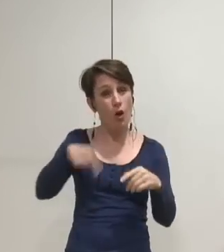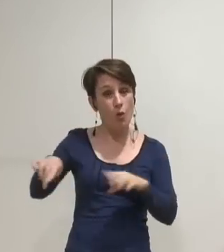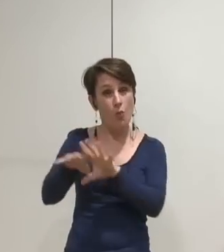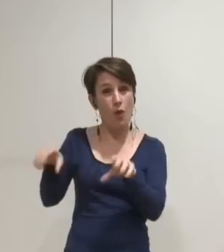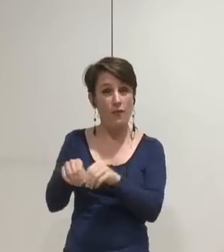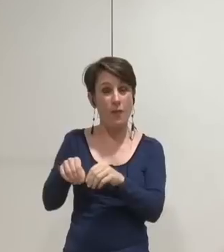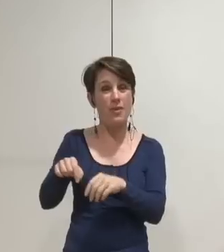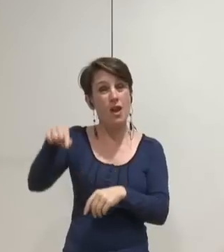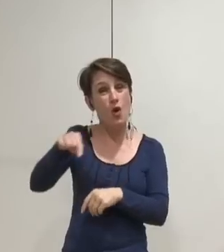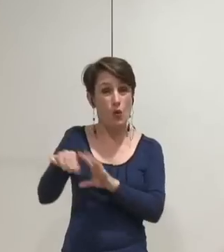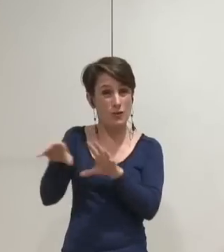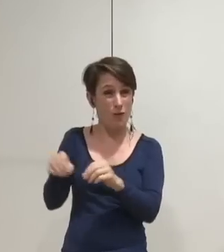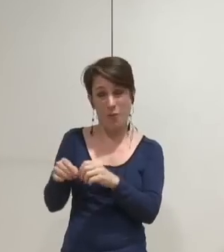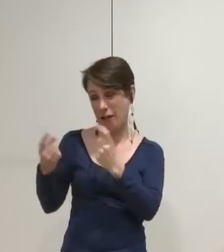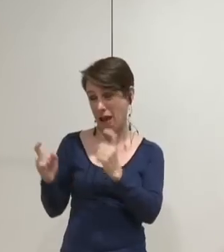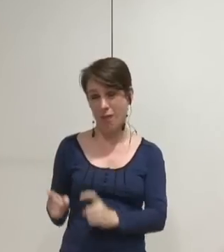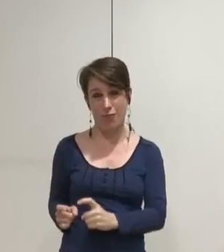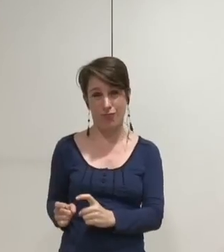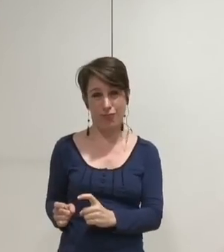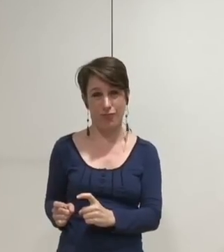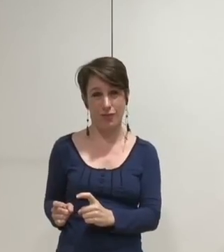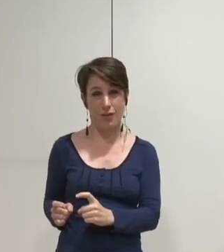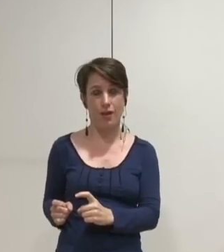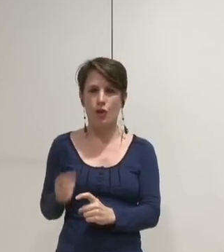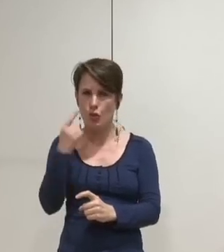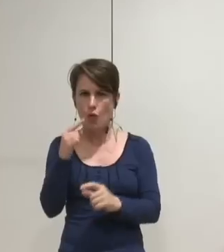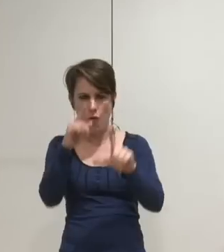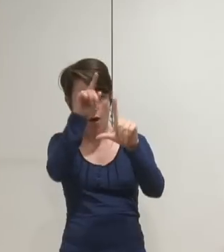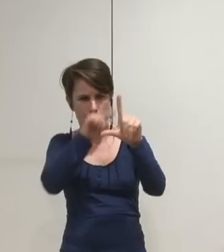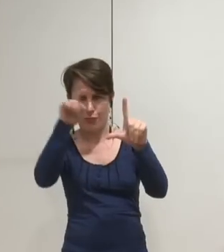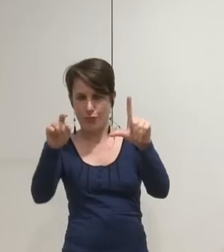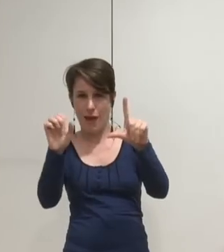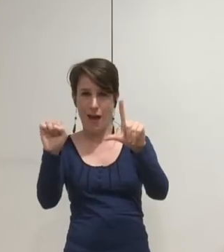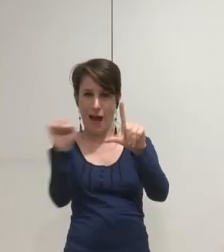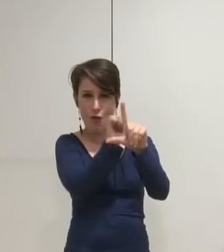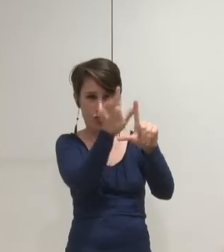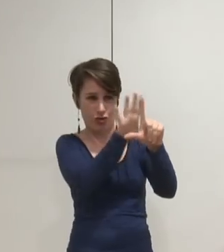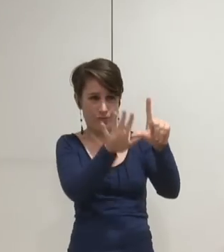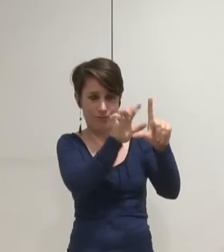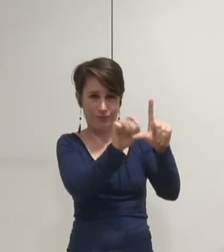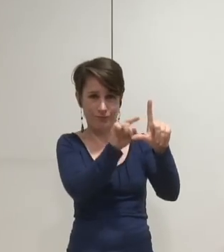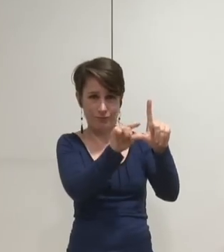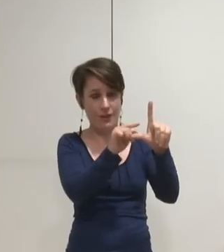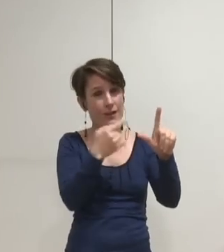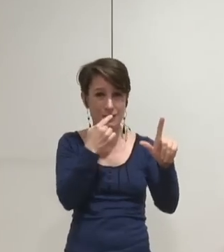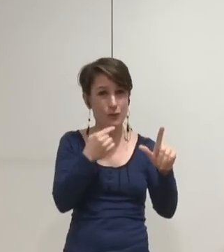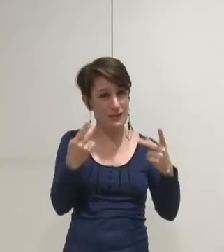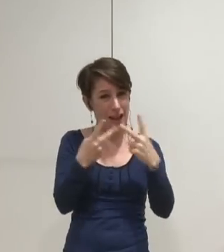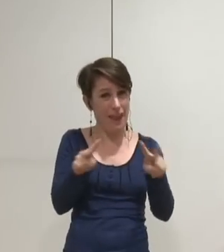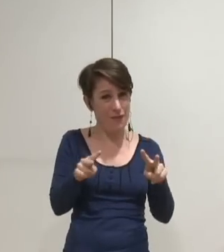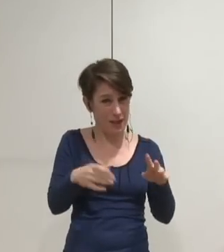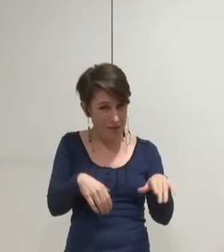c'est-à-dire sur le graphique vous allez avoir à gauche euh la participation de la ville se montera à 93